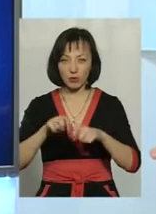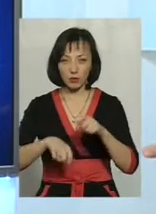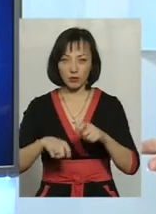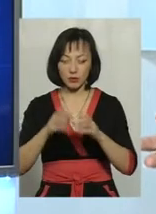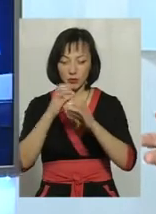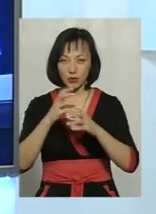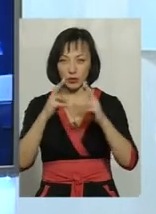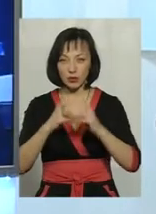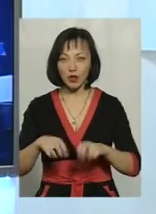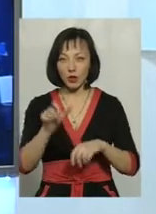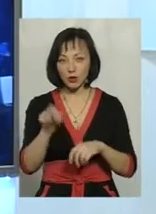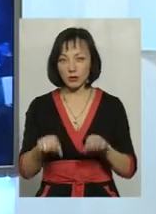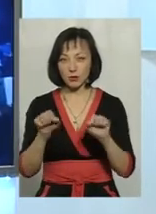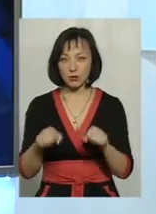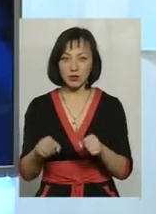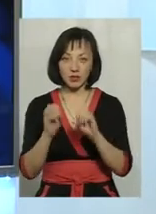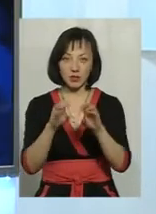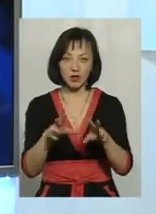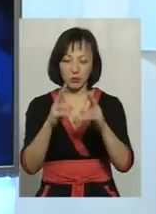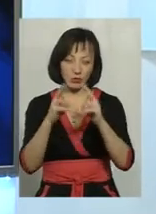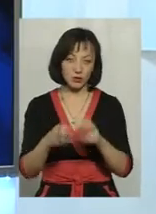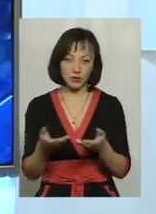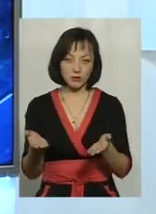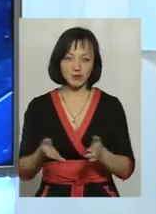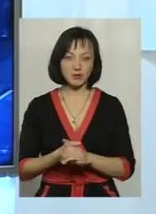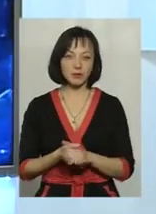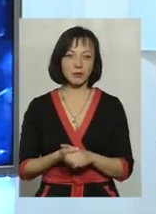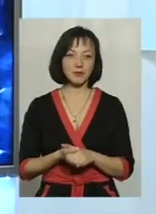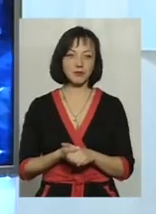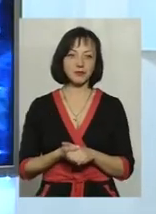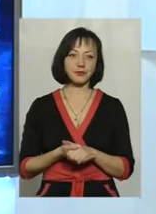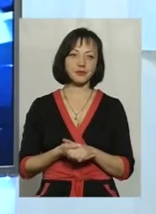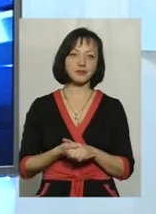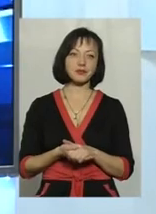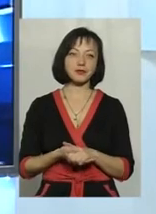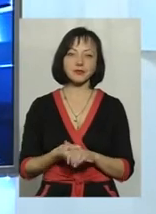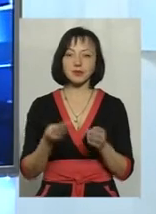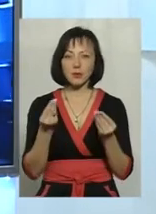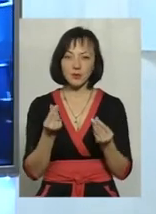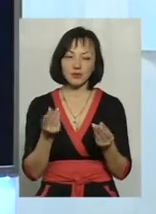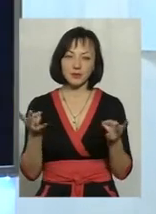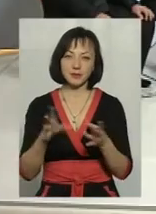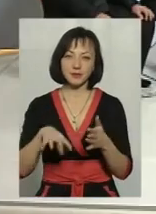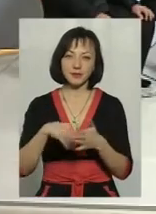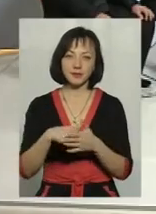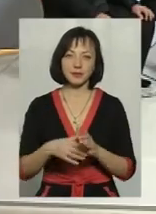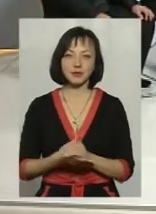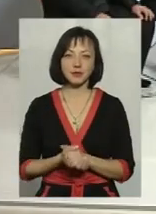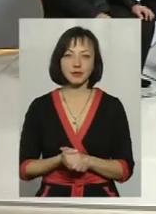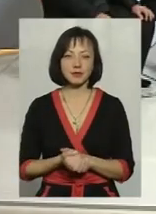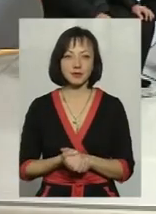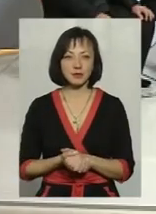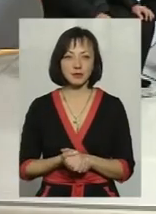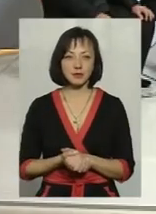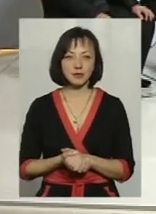кожен споживач теж може здати таку продукцію на дослідження, якщо він може придбати, але це все буде коштувати гроші. Так,